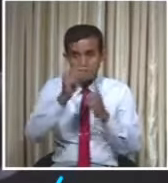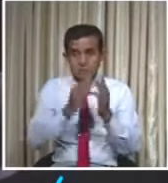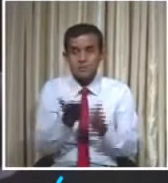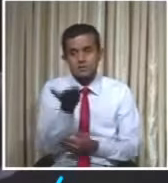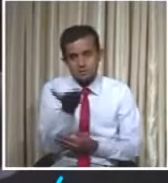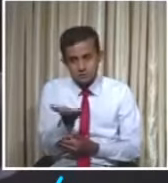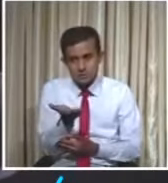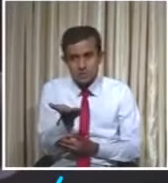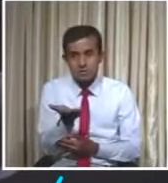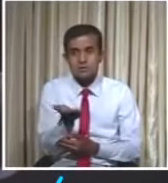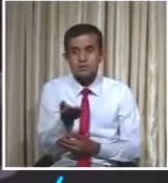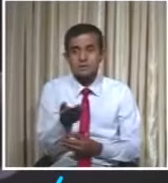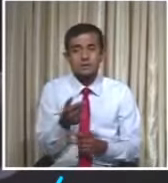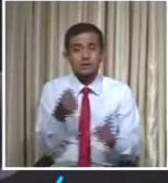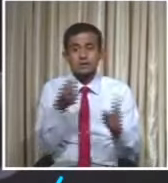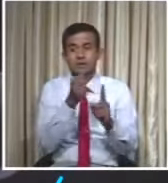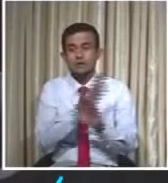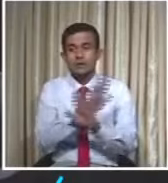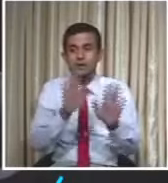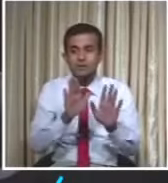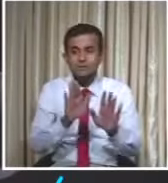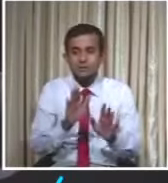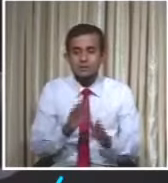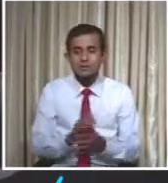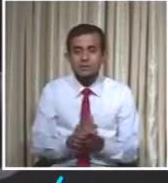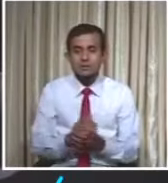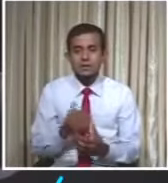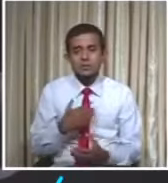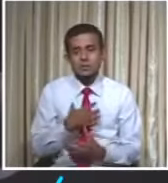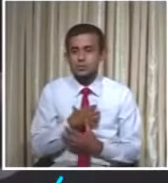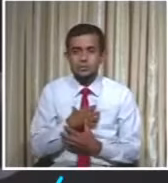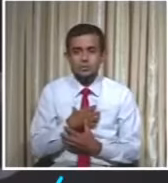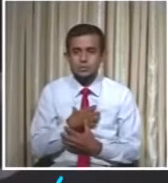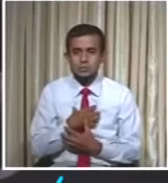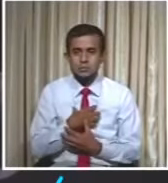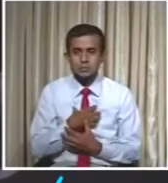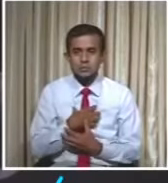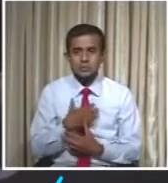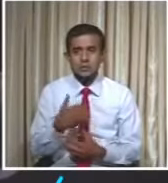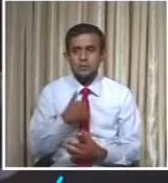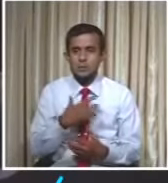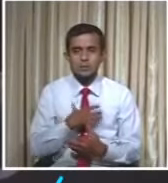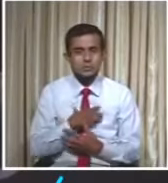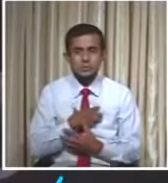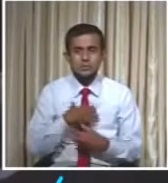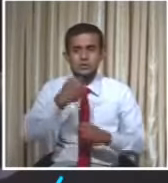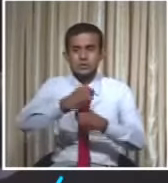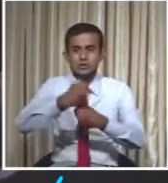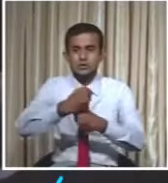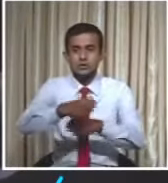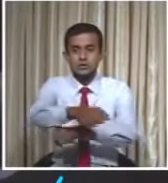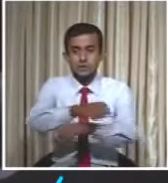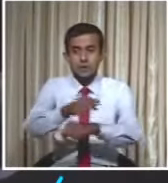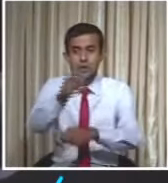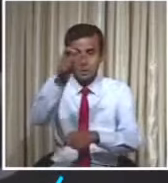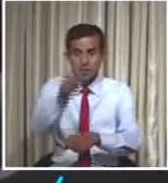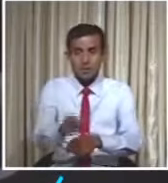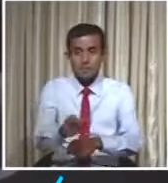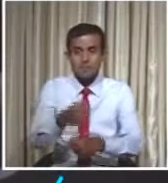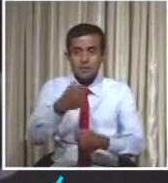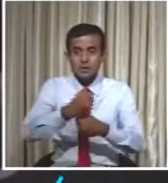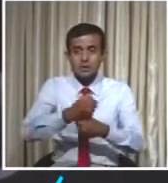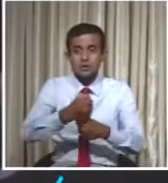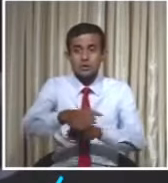इली मकर चर्जरे अभी अभी कड़काटून अभी कड़काटून आंडुपक्षे सांधायक